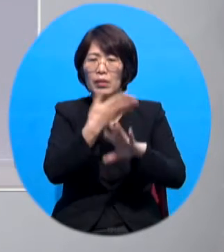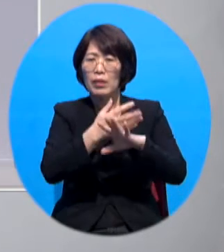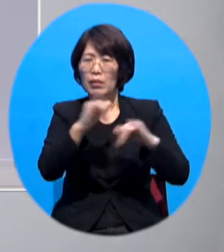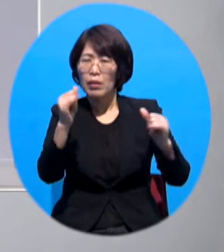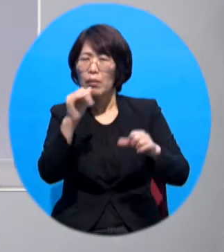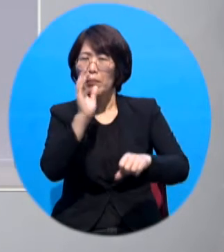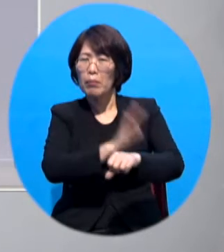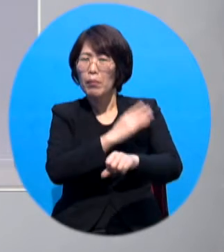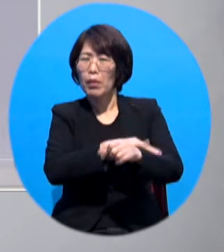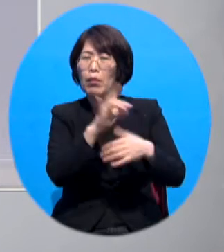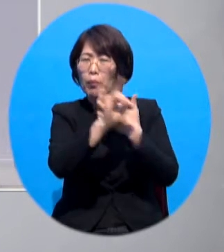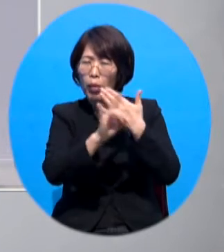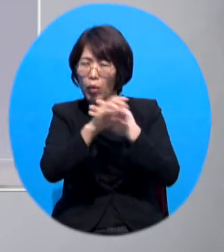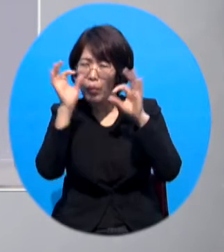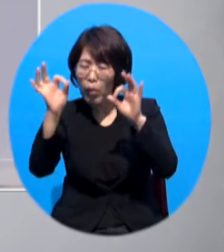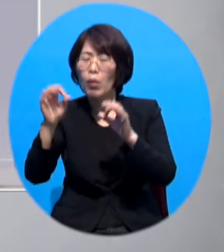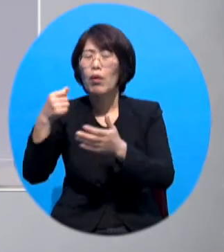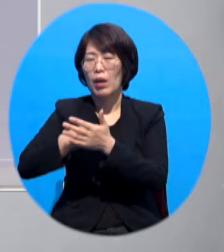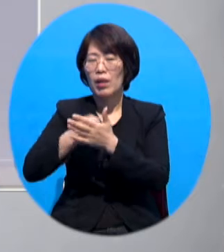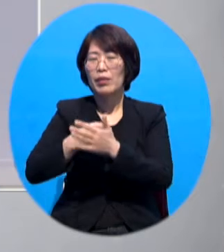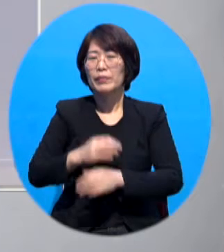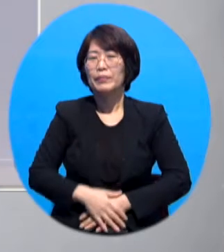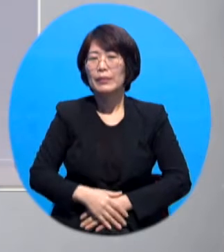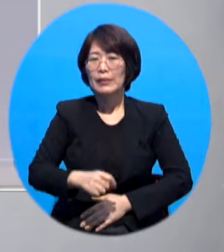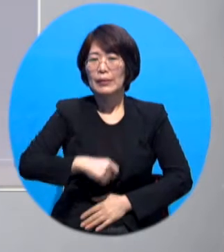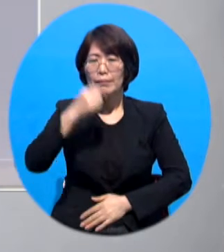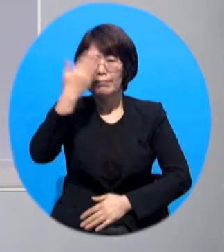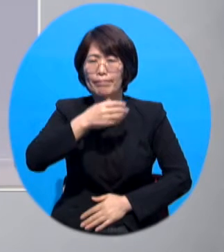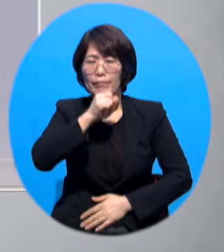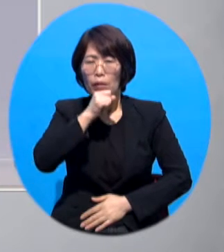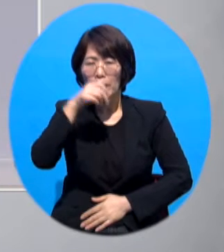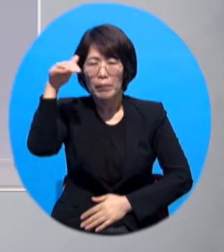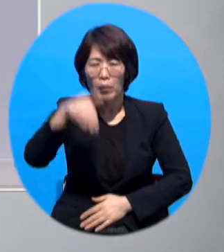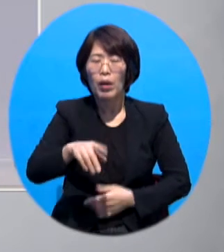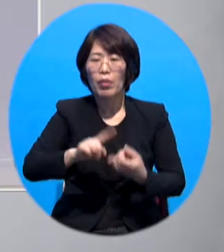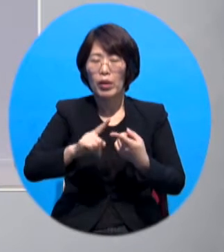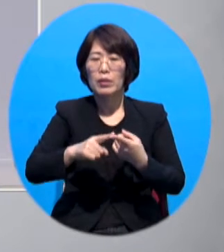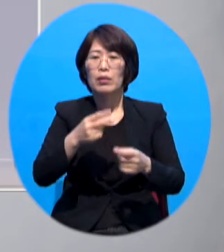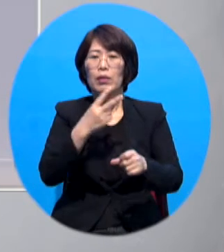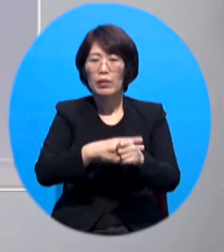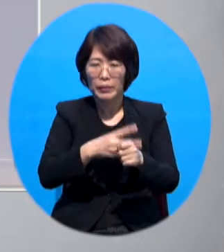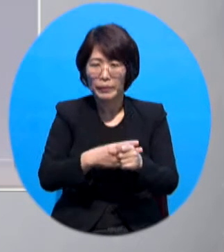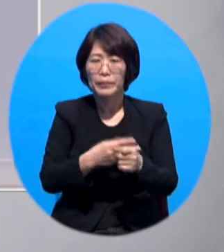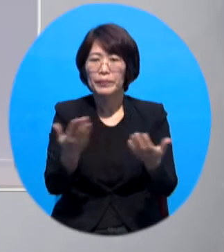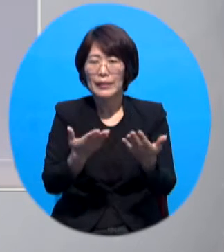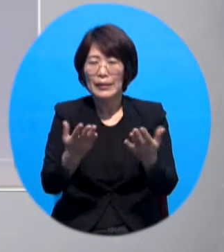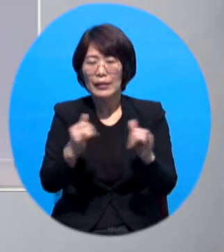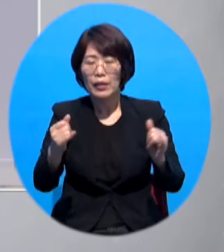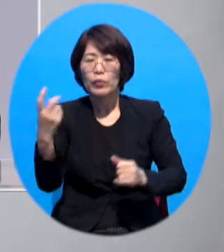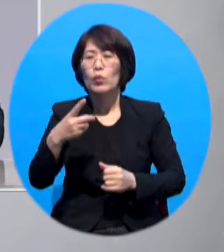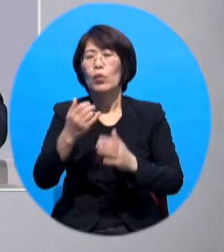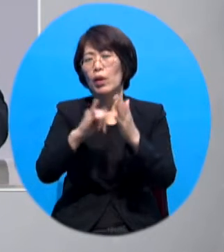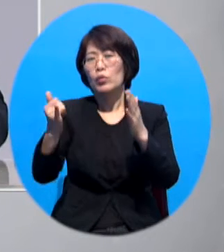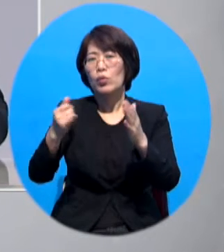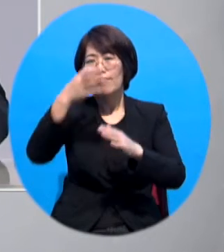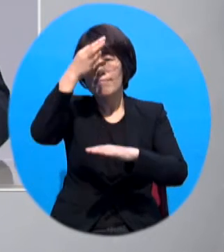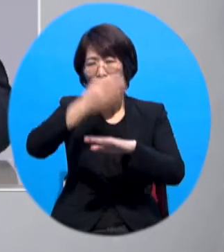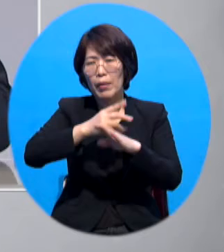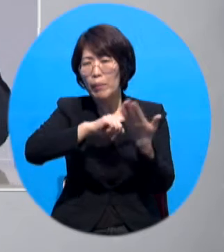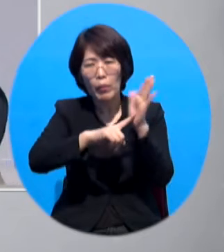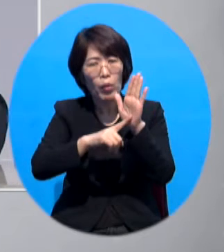아쉽습니다 다시 한번 청렴도 하락에 대해서 교직원들 과학 공업 회계 사과할 의향이